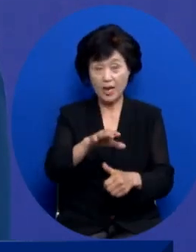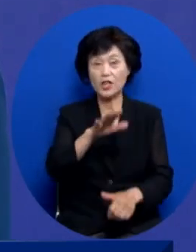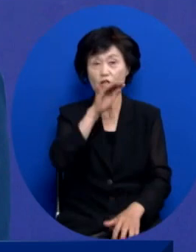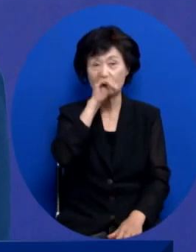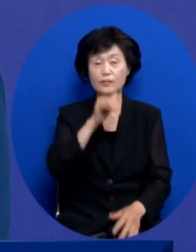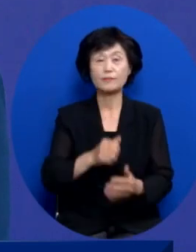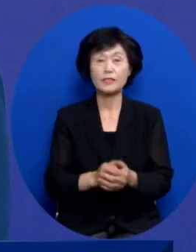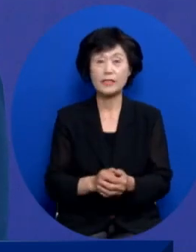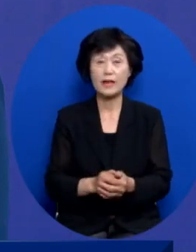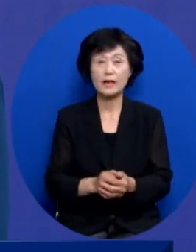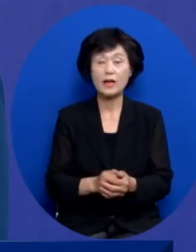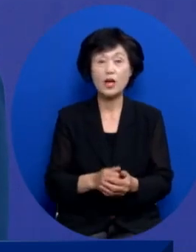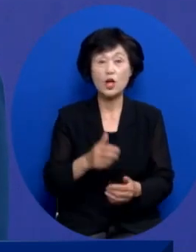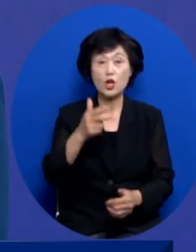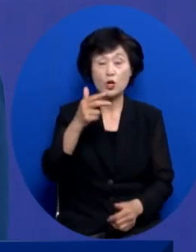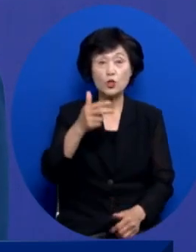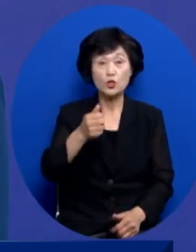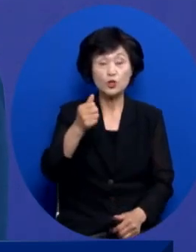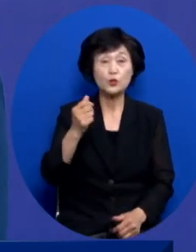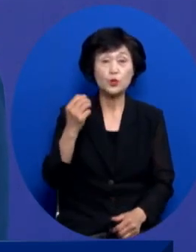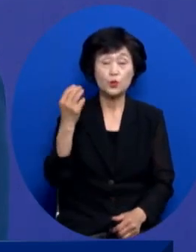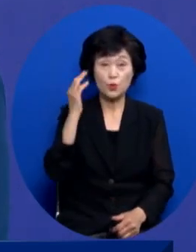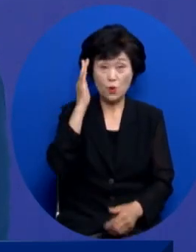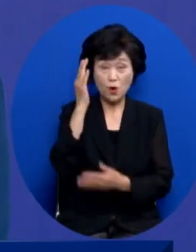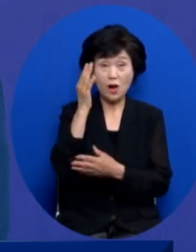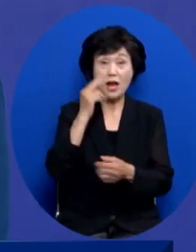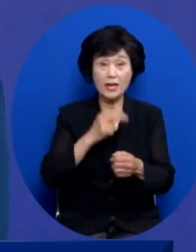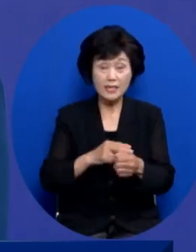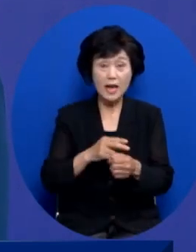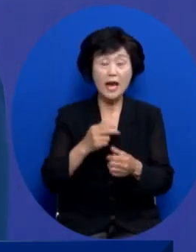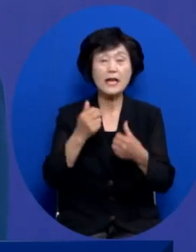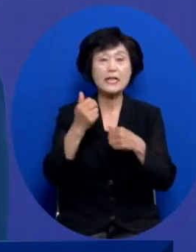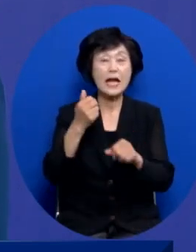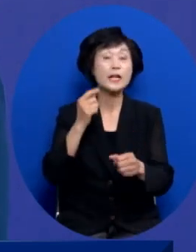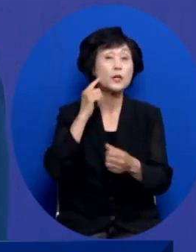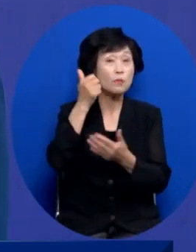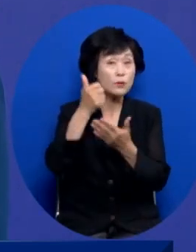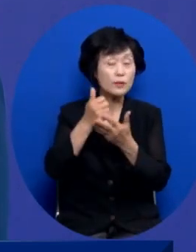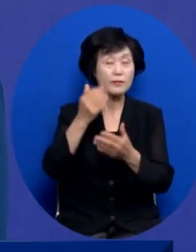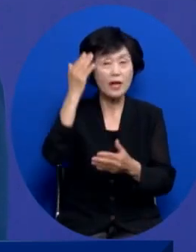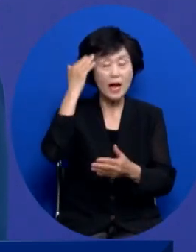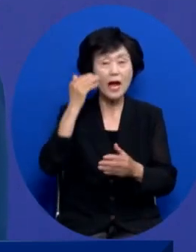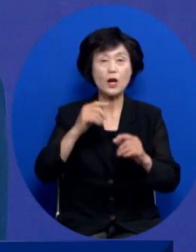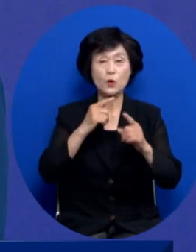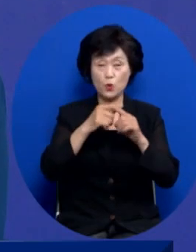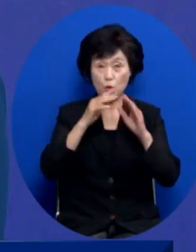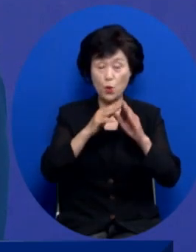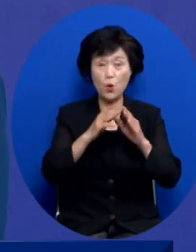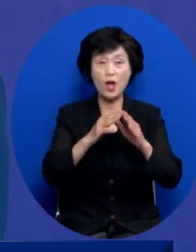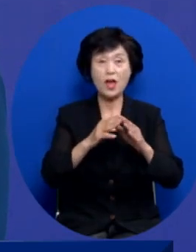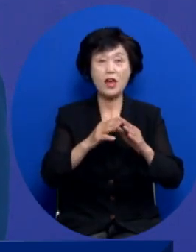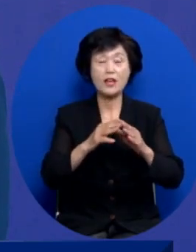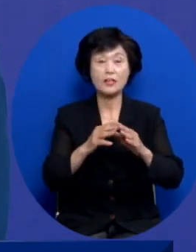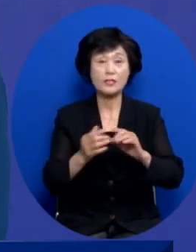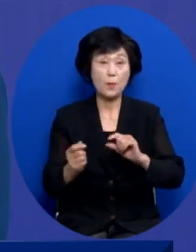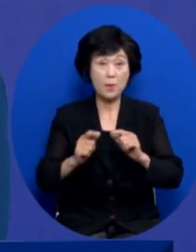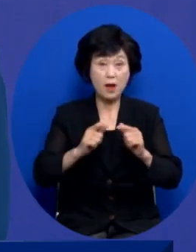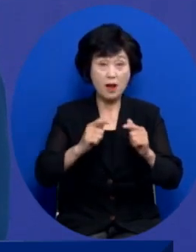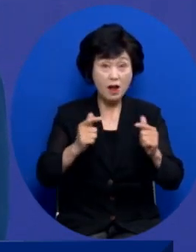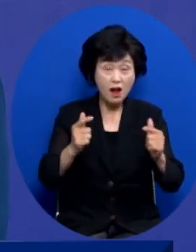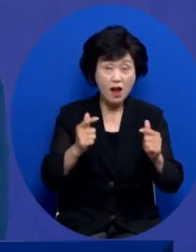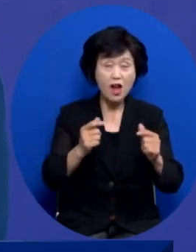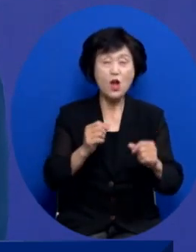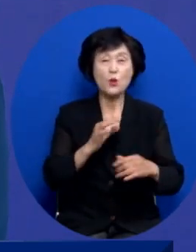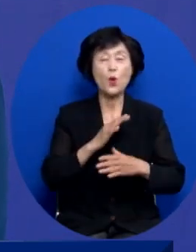기자회견에서 대회 주강사인 프랭클린 그레엄 목사는 50년 전 한국교회에서 일어났던 놀라운 변화가 다시 한번